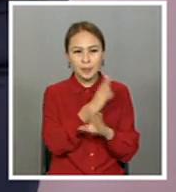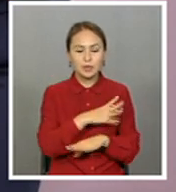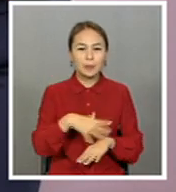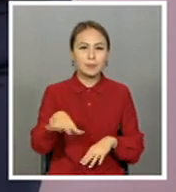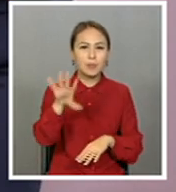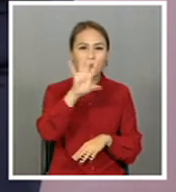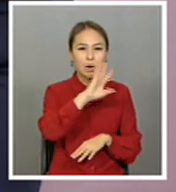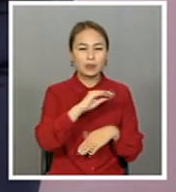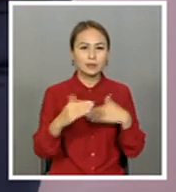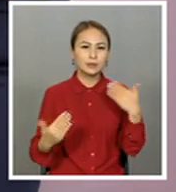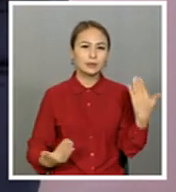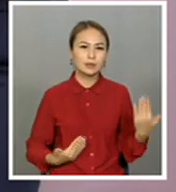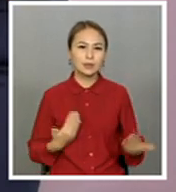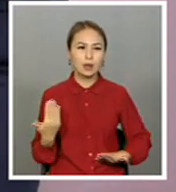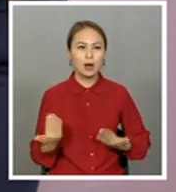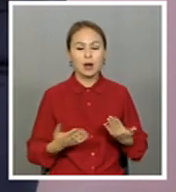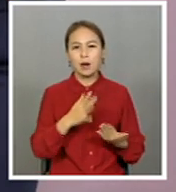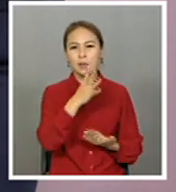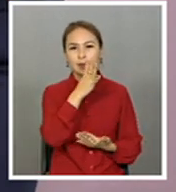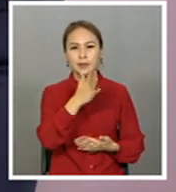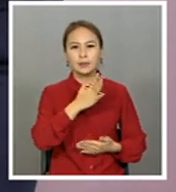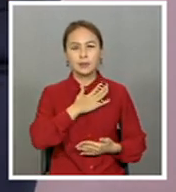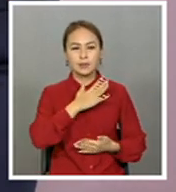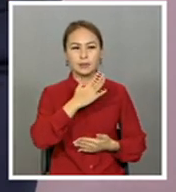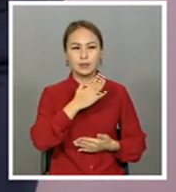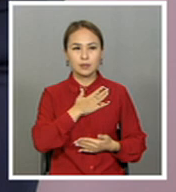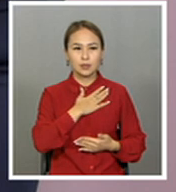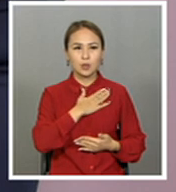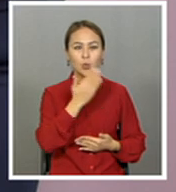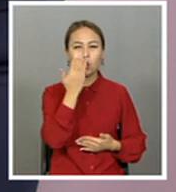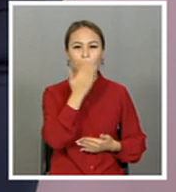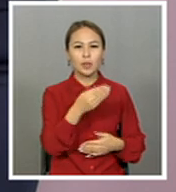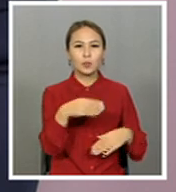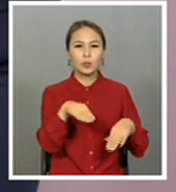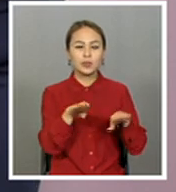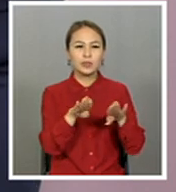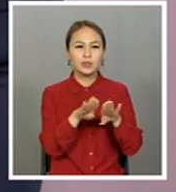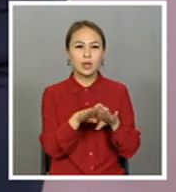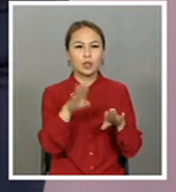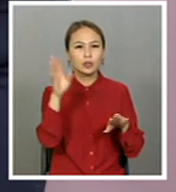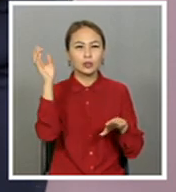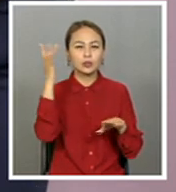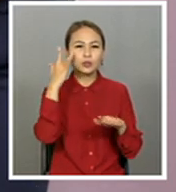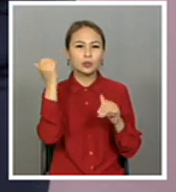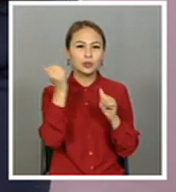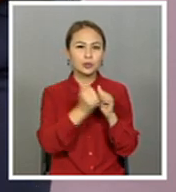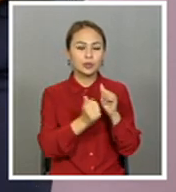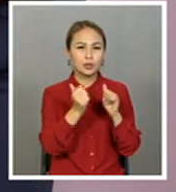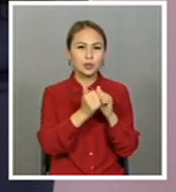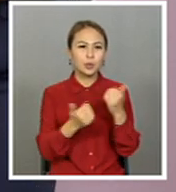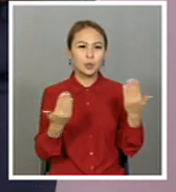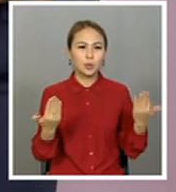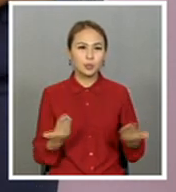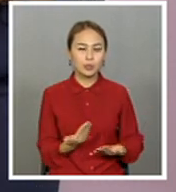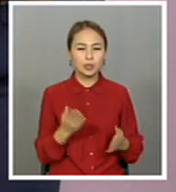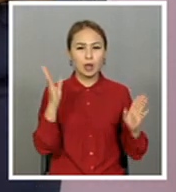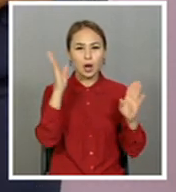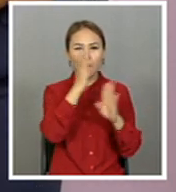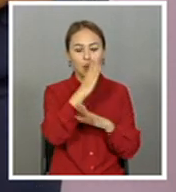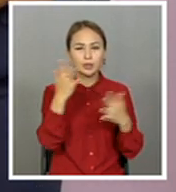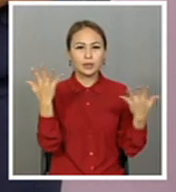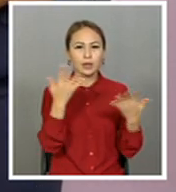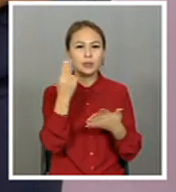барлық тірі ағзалар тыныс алады. Олай болса, күнделікті өмірде ауаның қандай